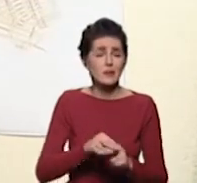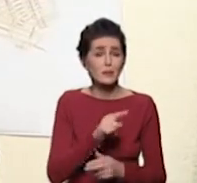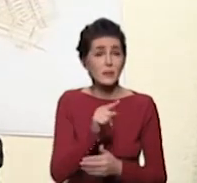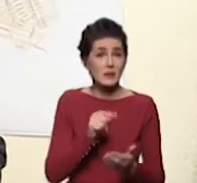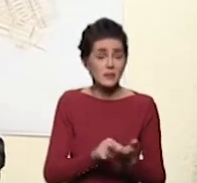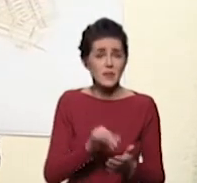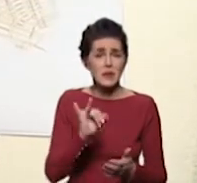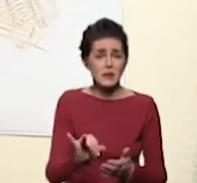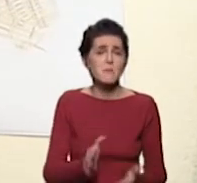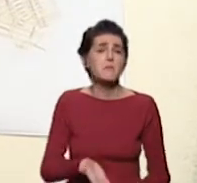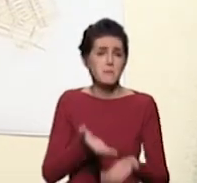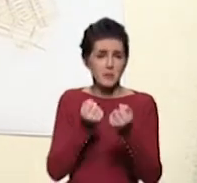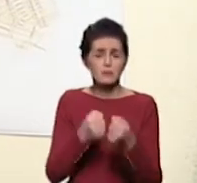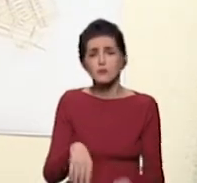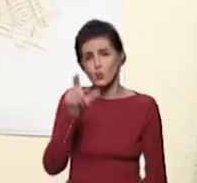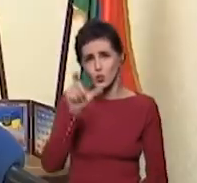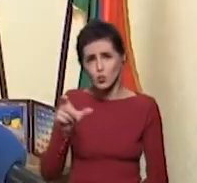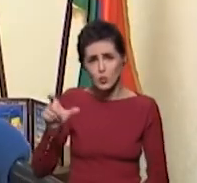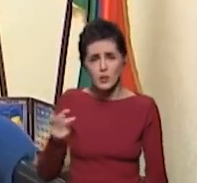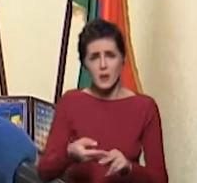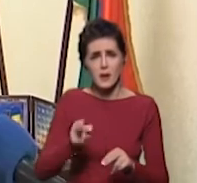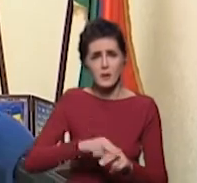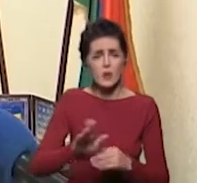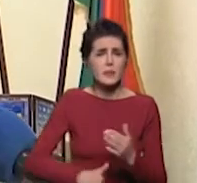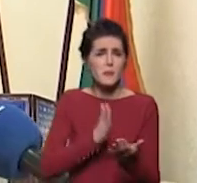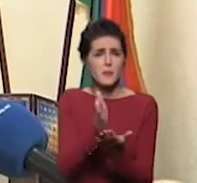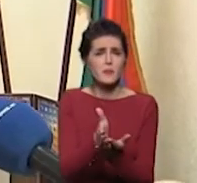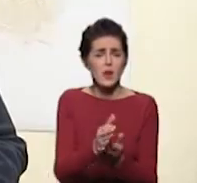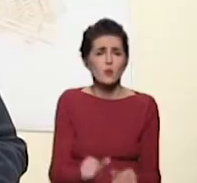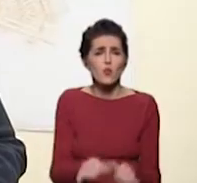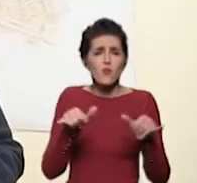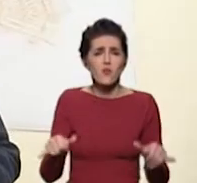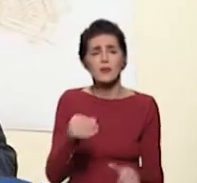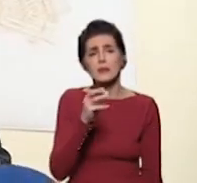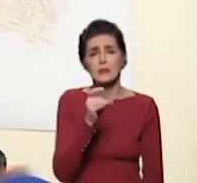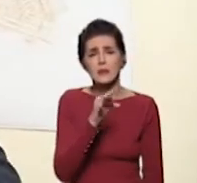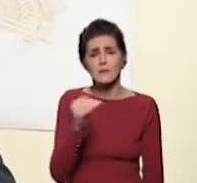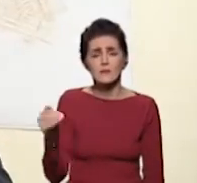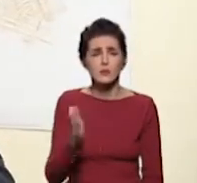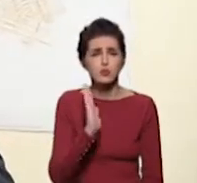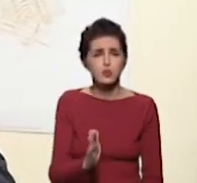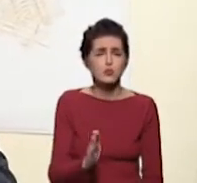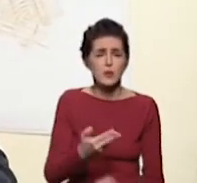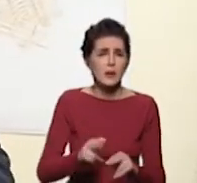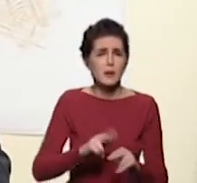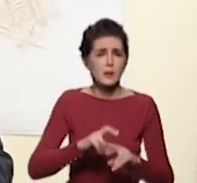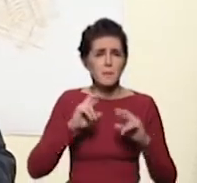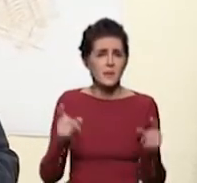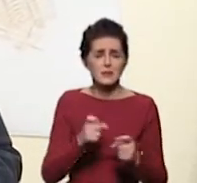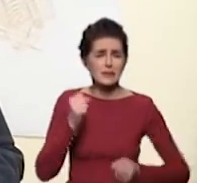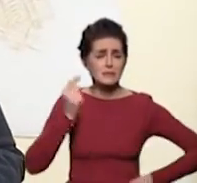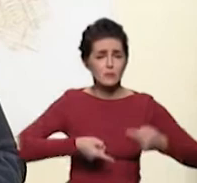і підтримали людей у цьому напрямку. Збільшення тарифу буде відбуватися беззаперечно,